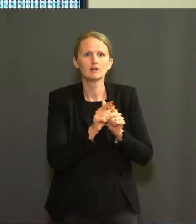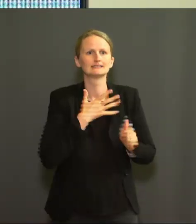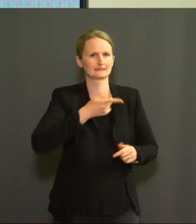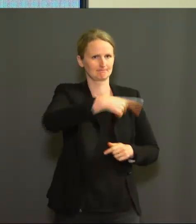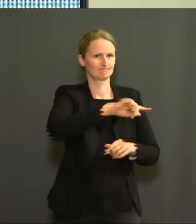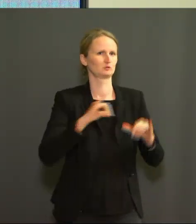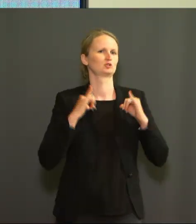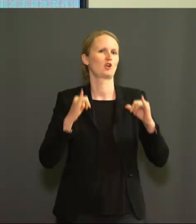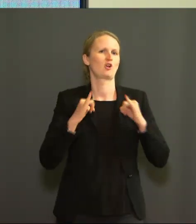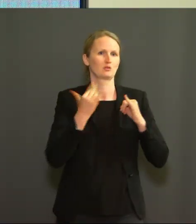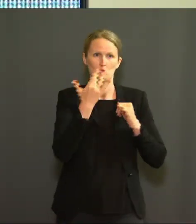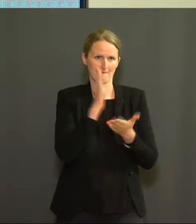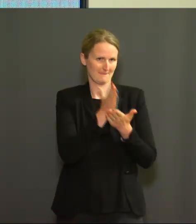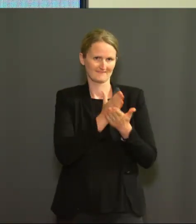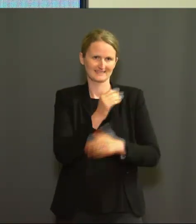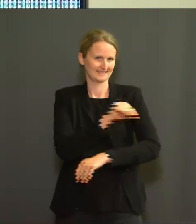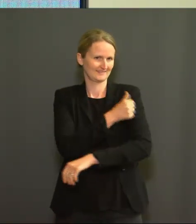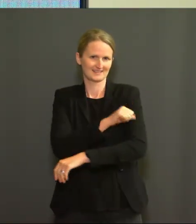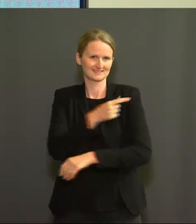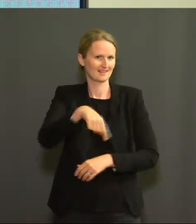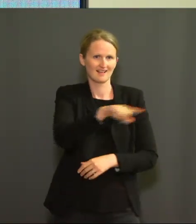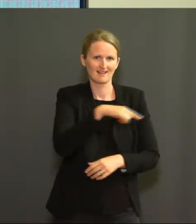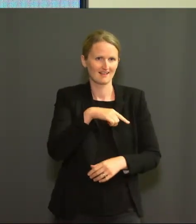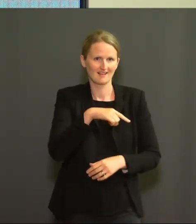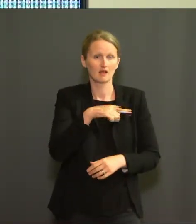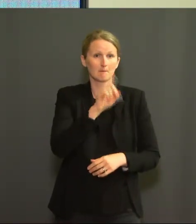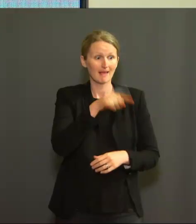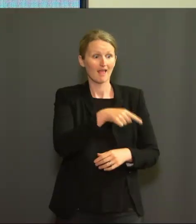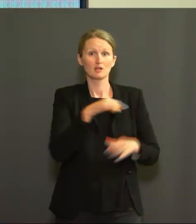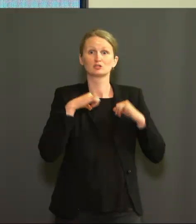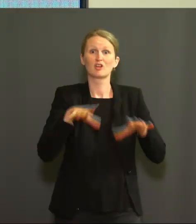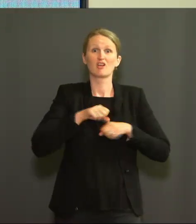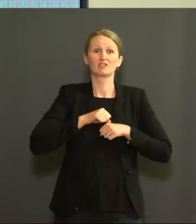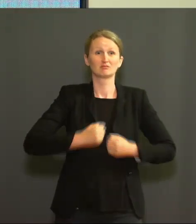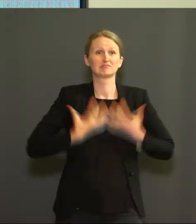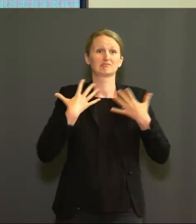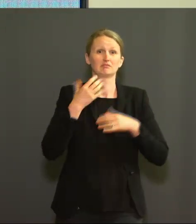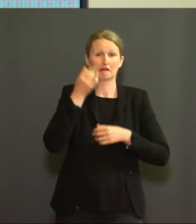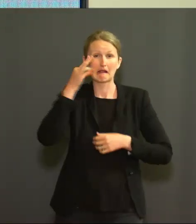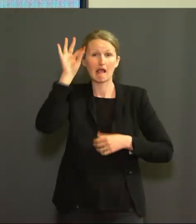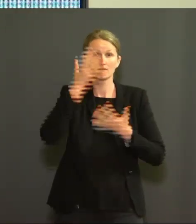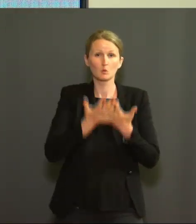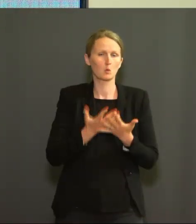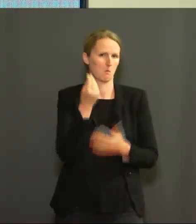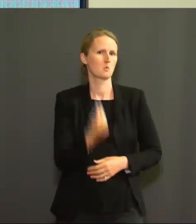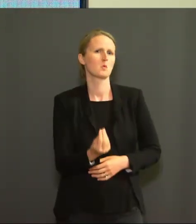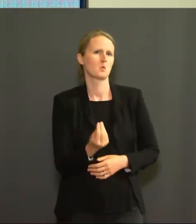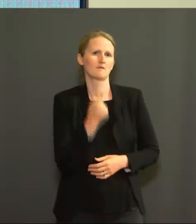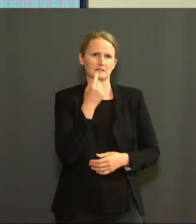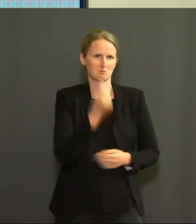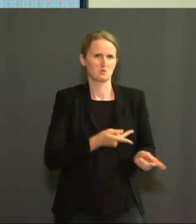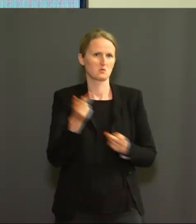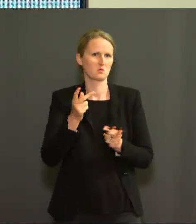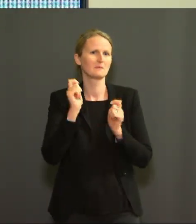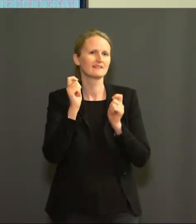vacciner et qui est peu à risque de faire des complications de la pathologie, et d'autre part parce que les personnes plus âgées,